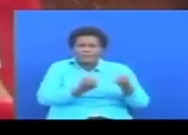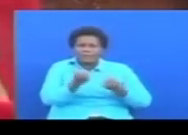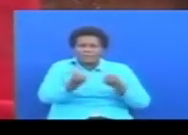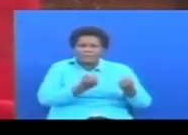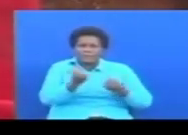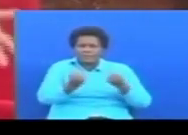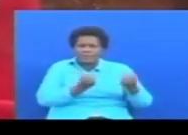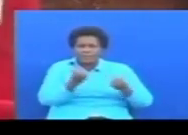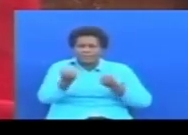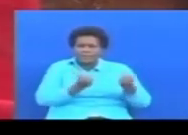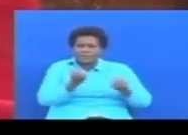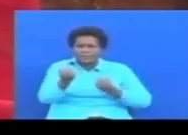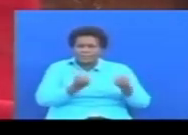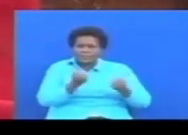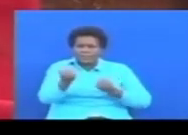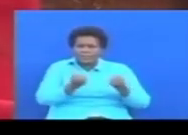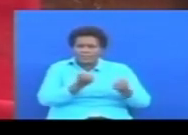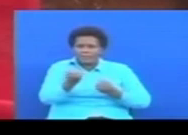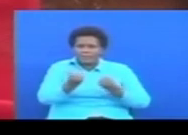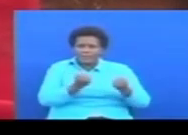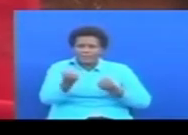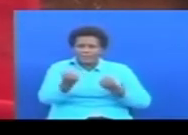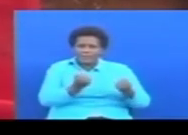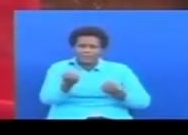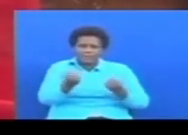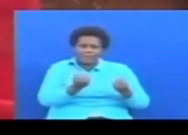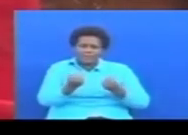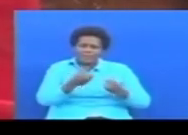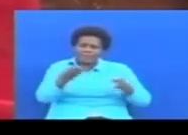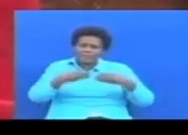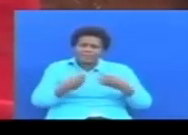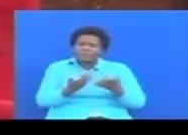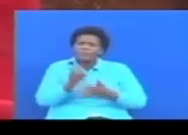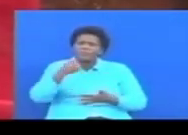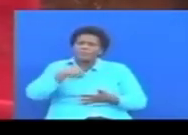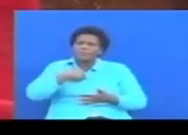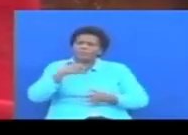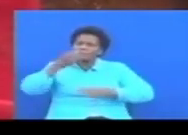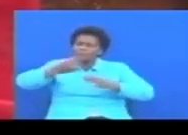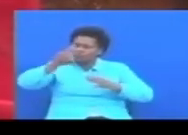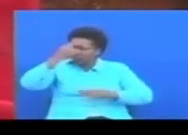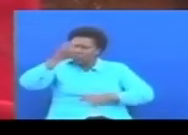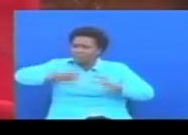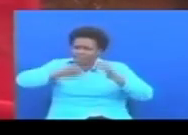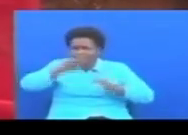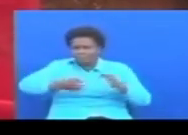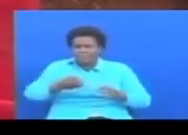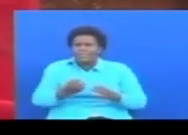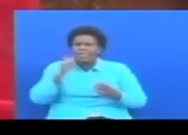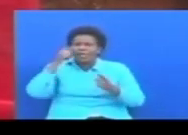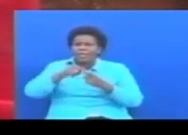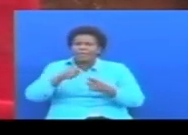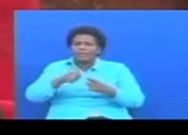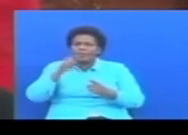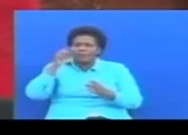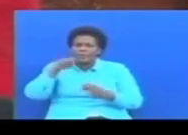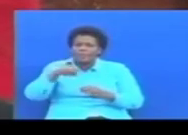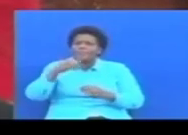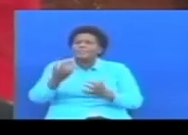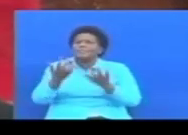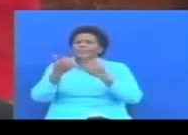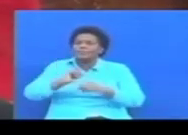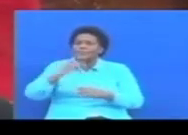itakuwa mara ya pili sipate kurudi. Kwa hivyo nipate gari hiyo, nipate kurudi na wananchi wangu nipate huduma. Kwa hayo